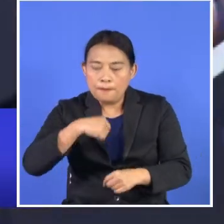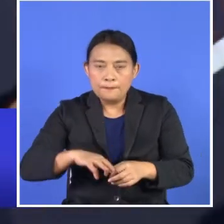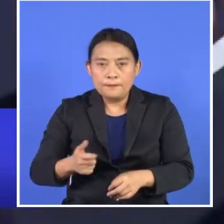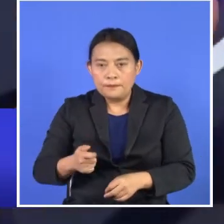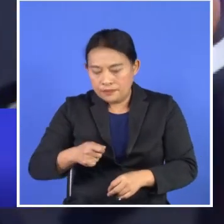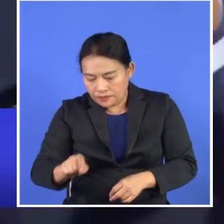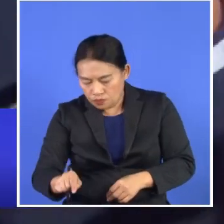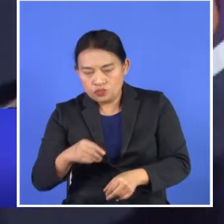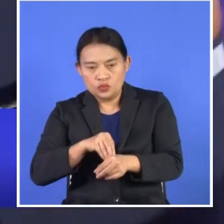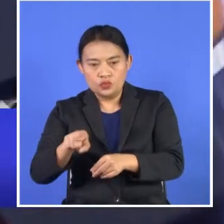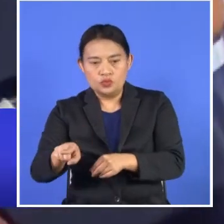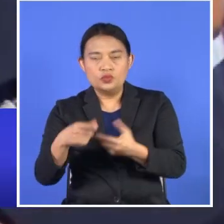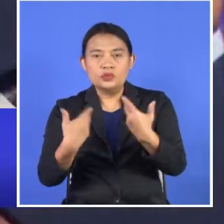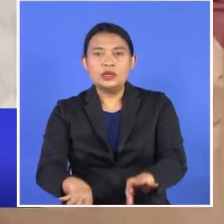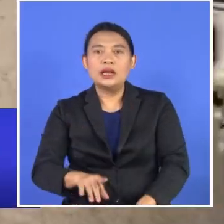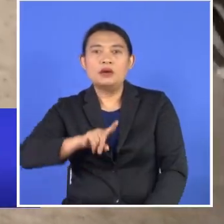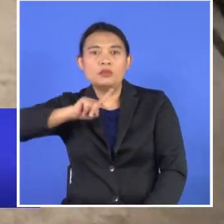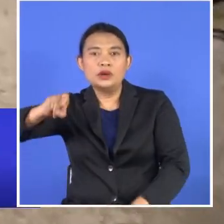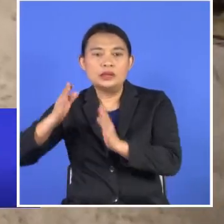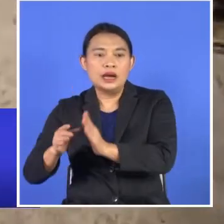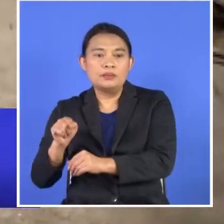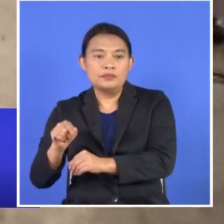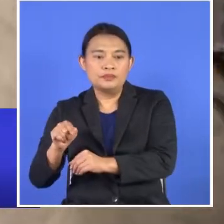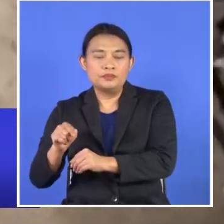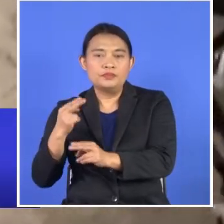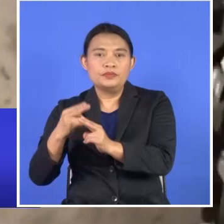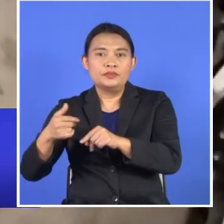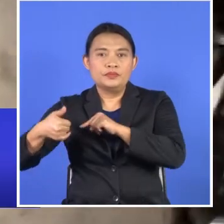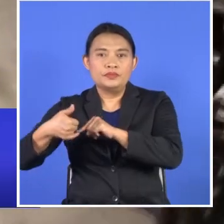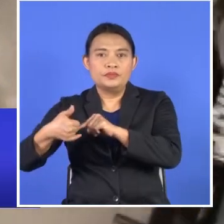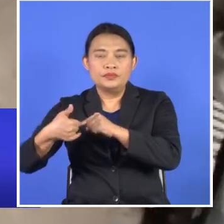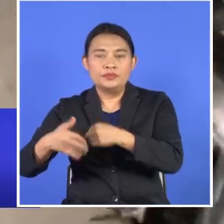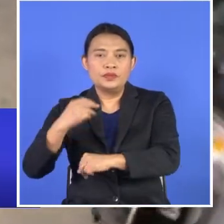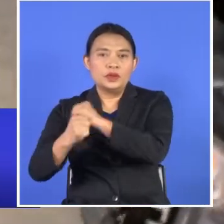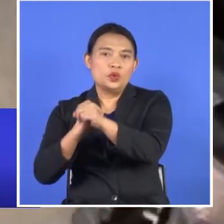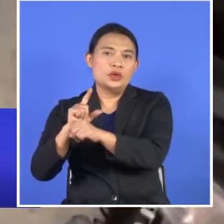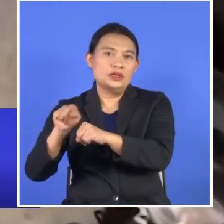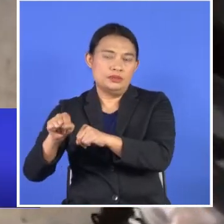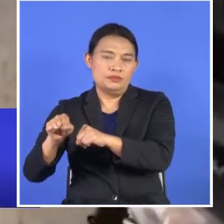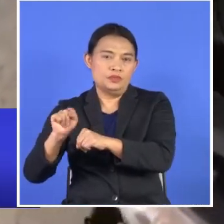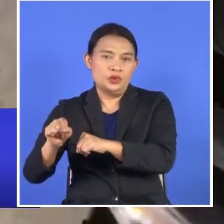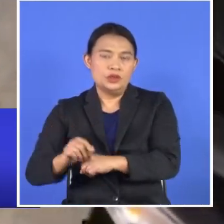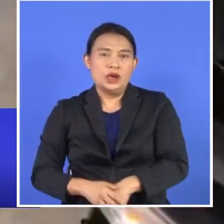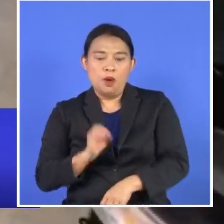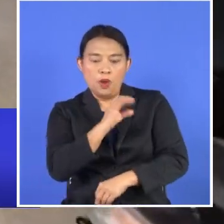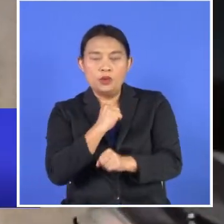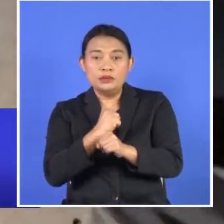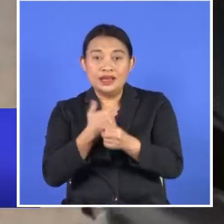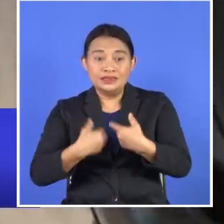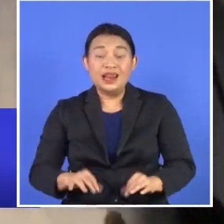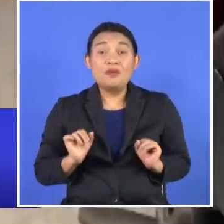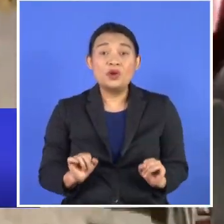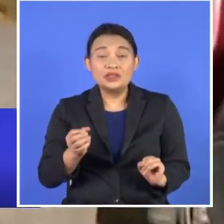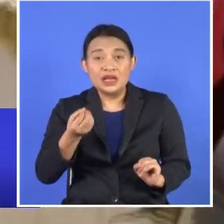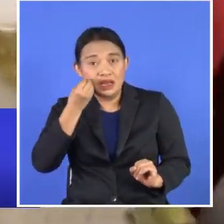ด้วยซึ่งไปสอบถามผู้เสียหายชื่อว่าพุทธรักษาหนูประโคนอายุ20ปีเธอบอกว่าหลังเลิกงานกำลังขี่มอเตอร์ไซค์กลับ